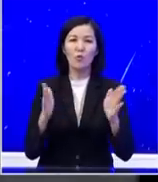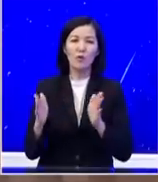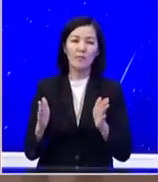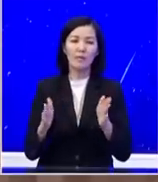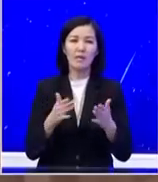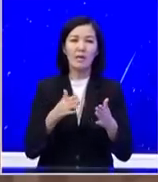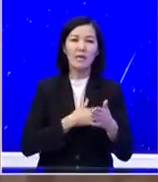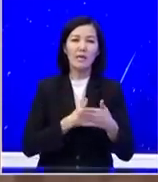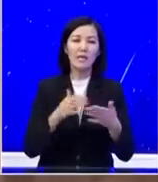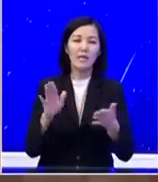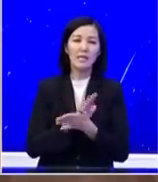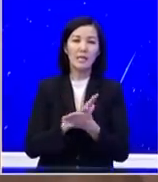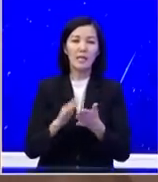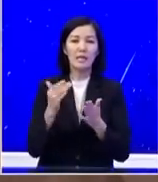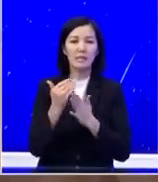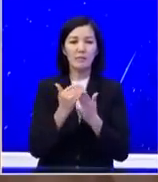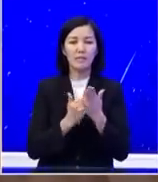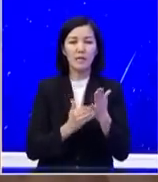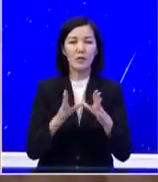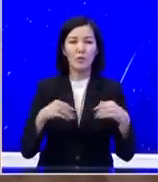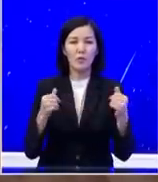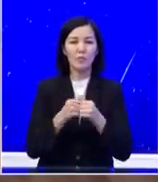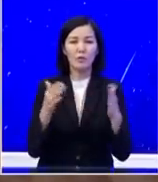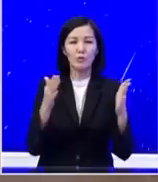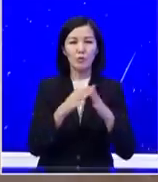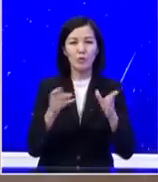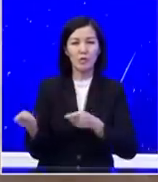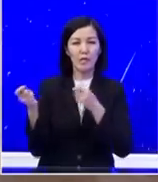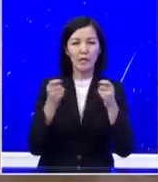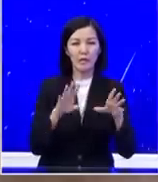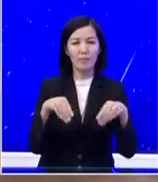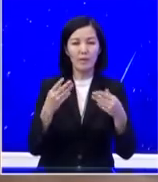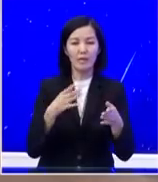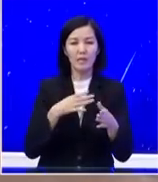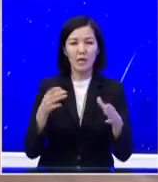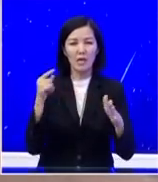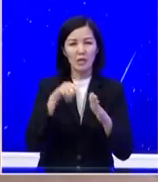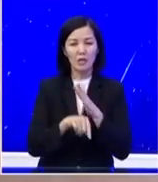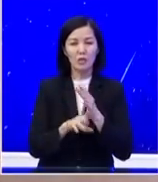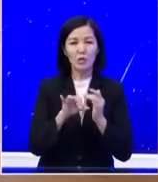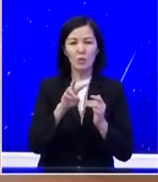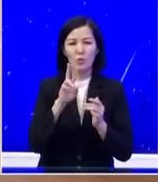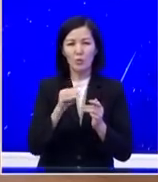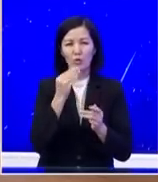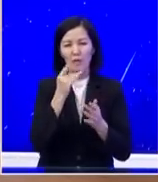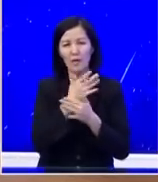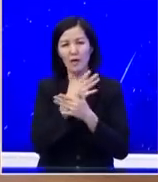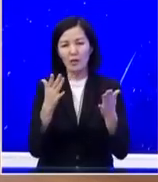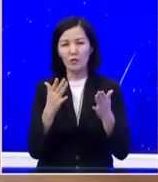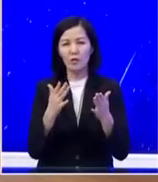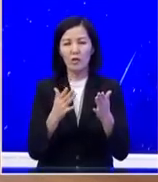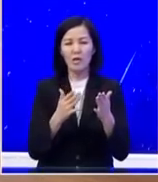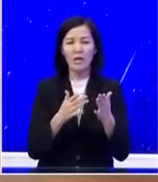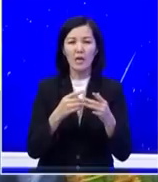ерікті жастар арнайы тізімге енген отбастарының үйдейіне жеткізіп берді. Топтама ішіне он макарон өнімдері, өсімдік